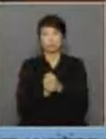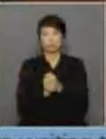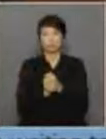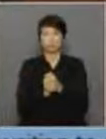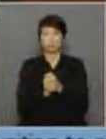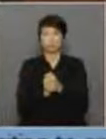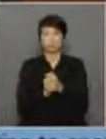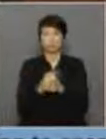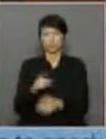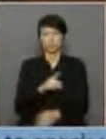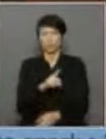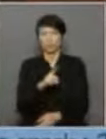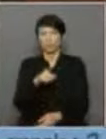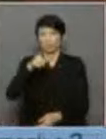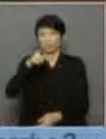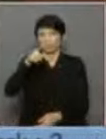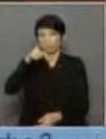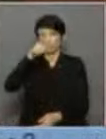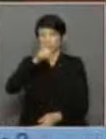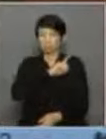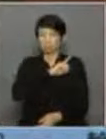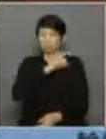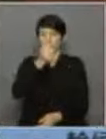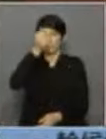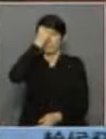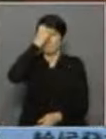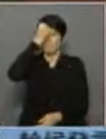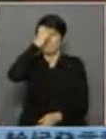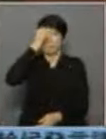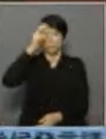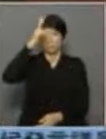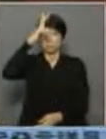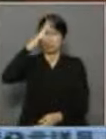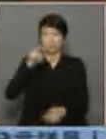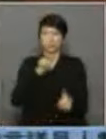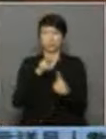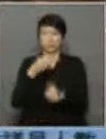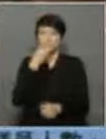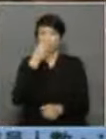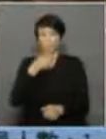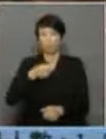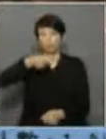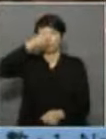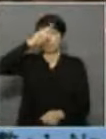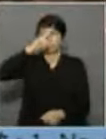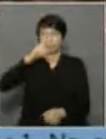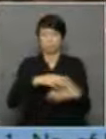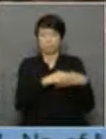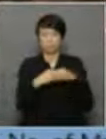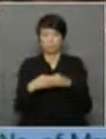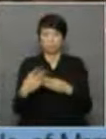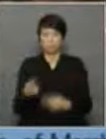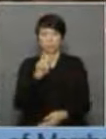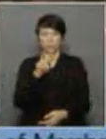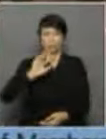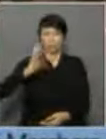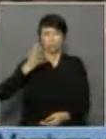官治港所帶來的。很簡單，你只是看黃錦